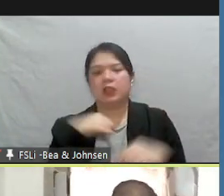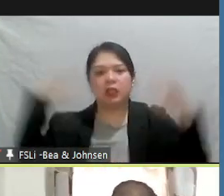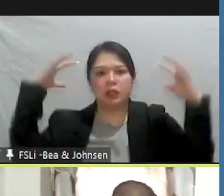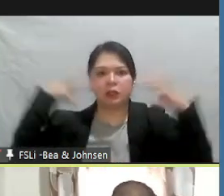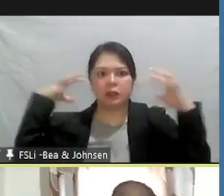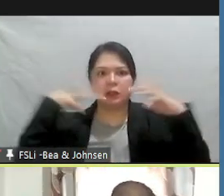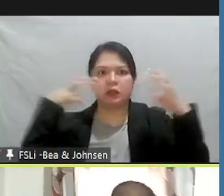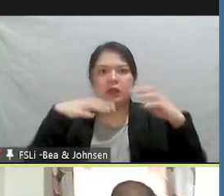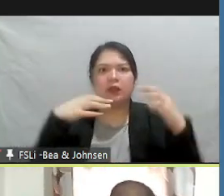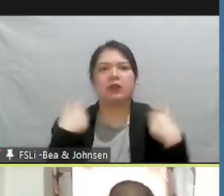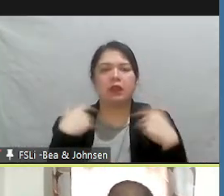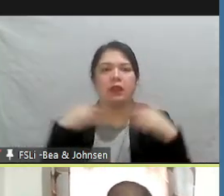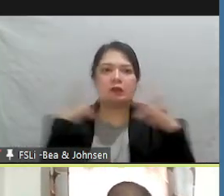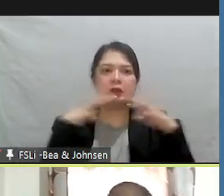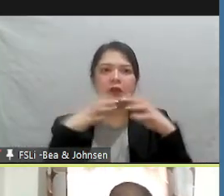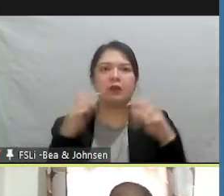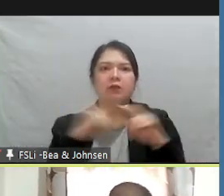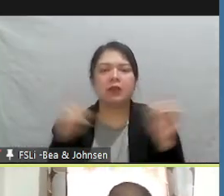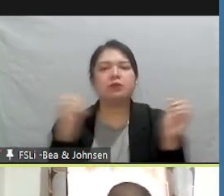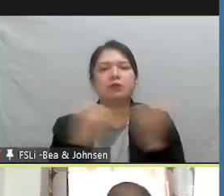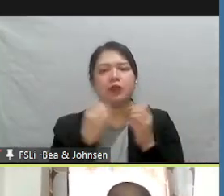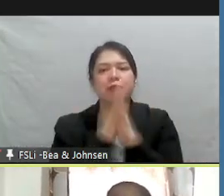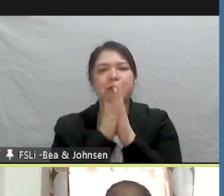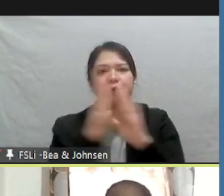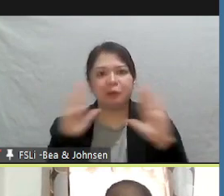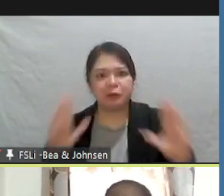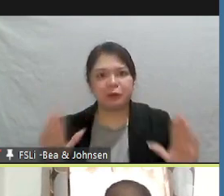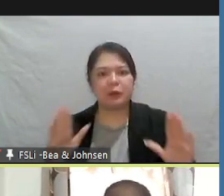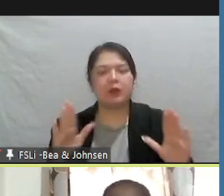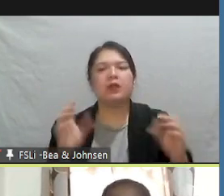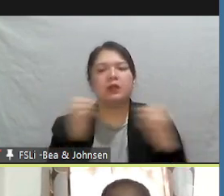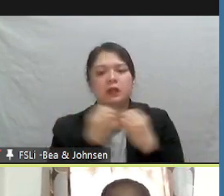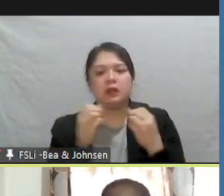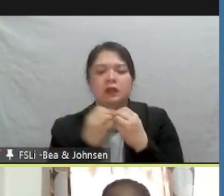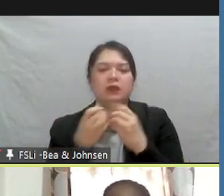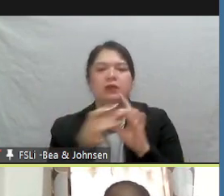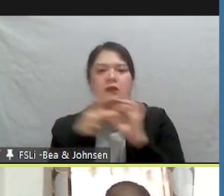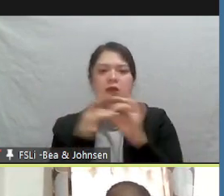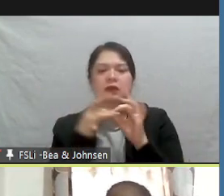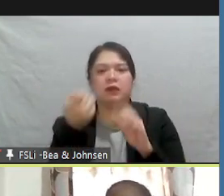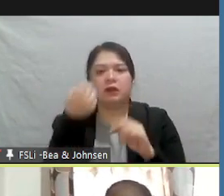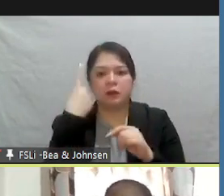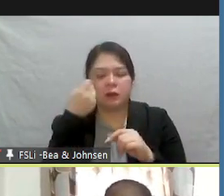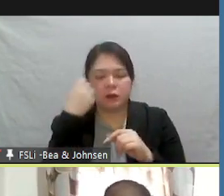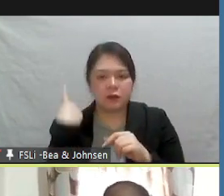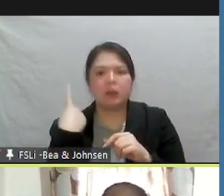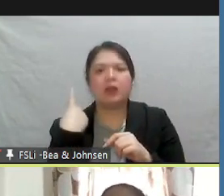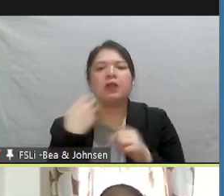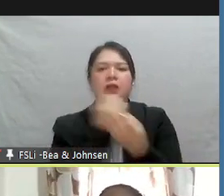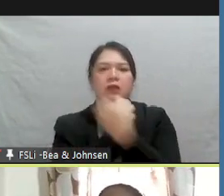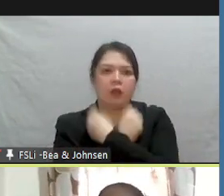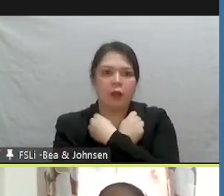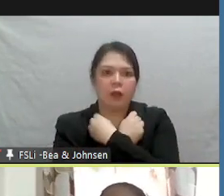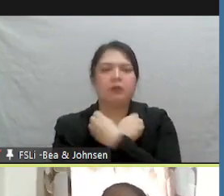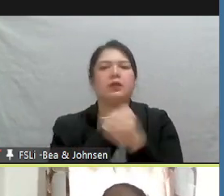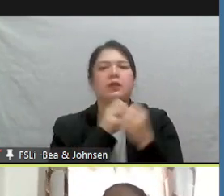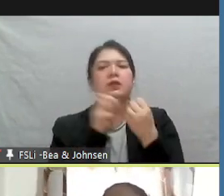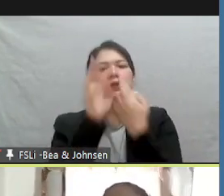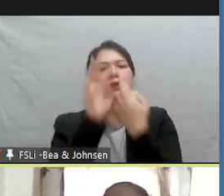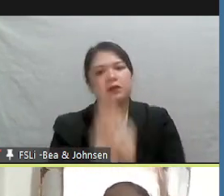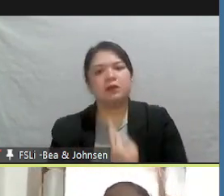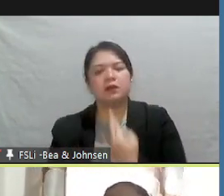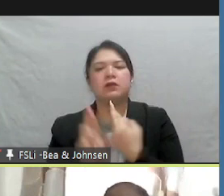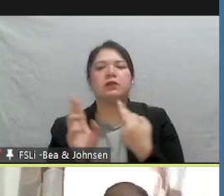dahil sa lingwahe, kundi magkaroon tayo ng magpangunawa, pagmamahal, respeto,